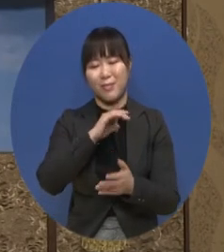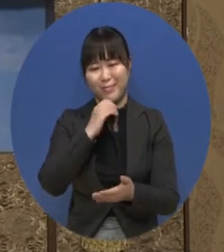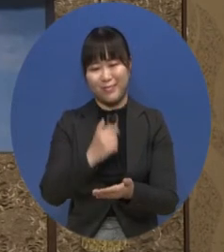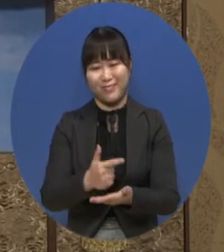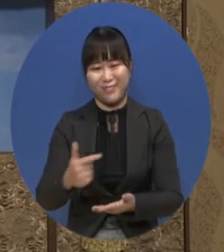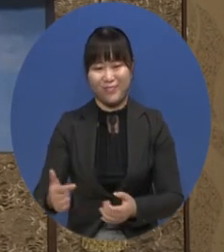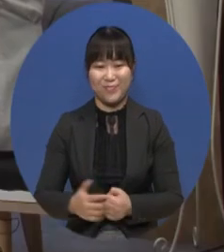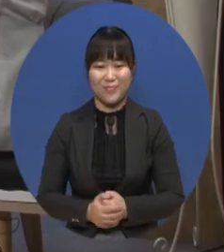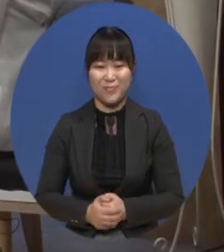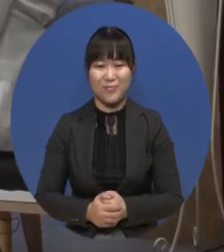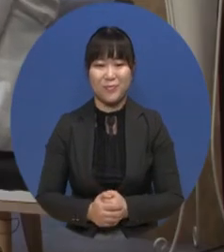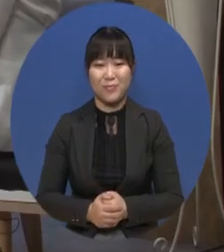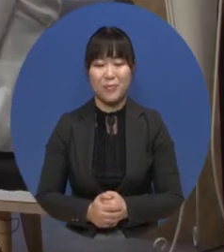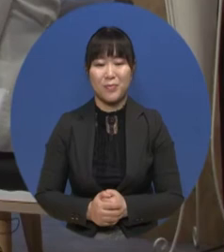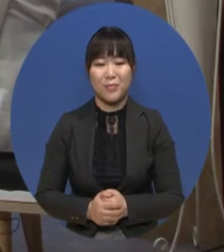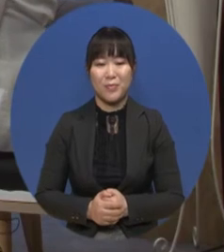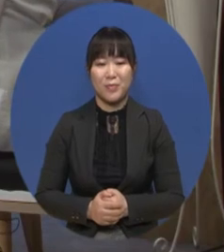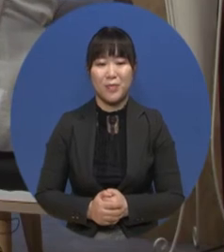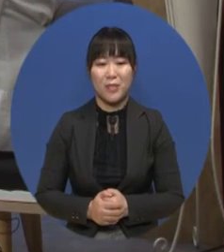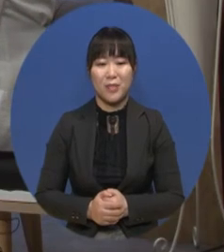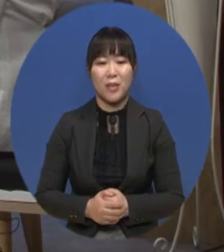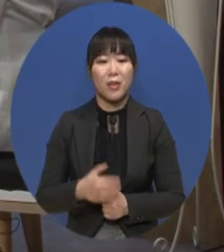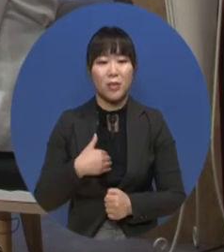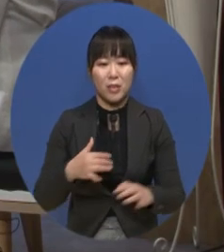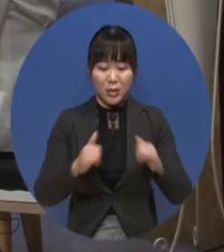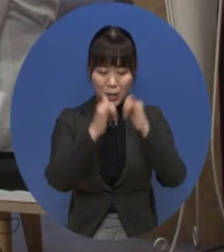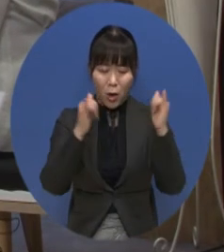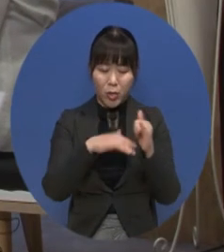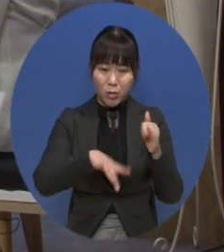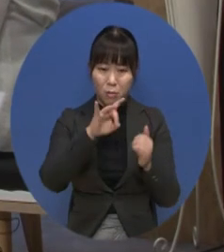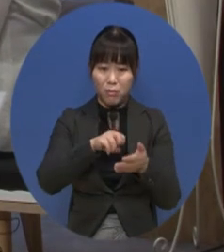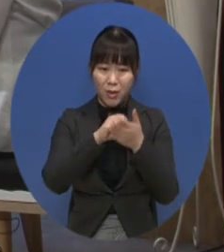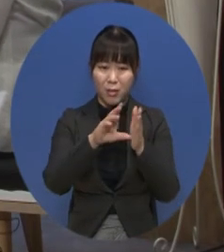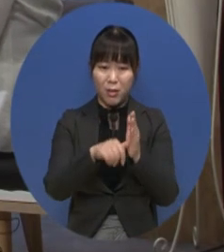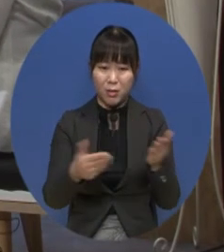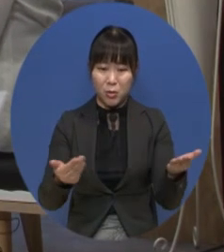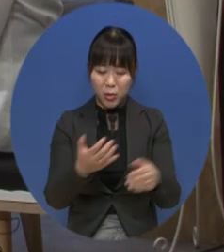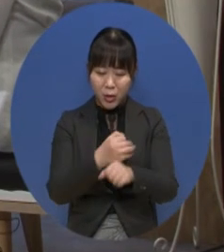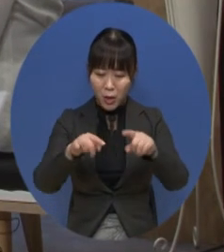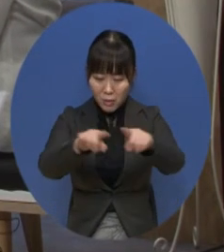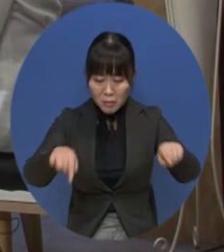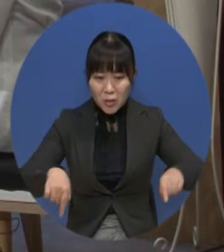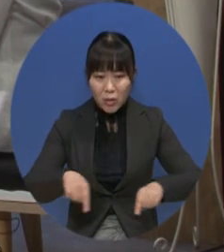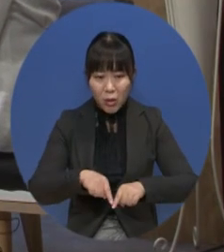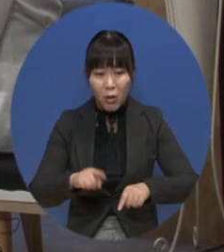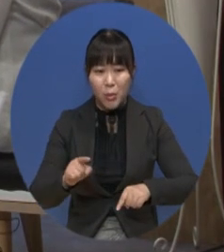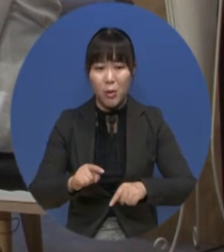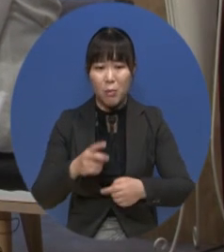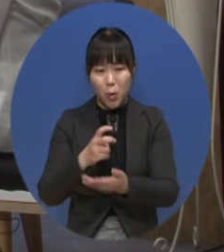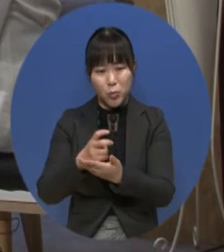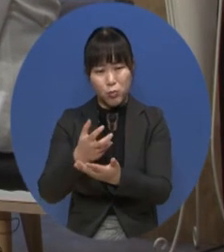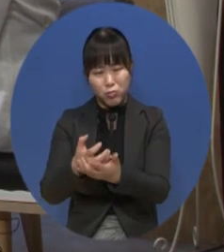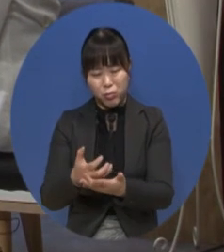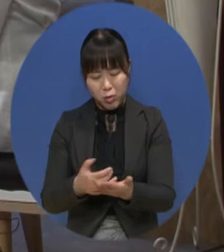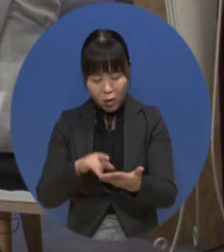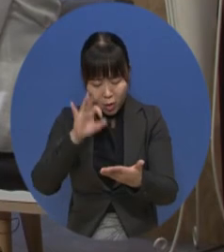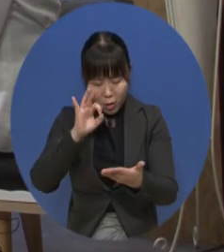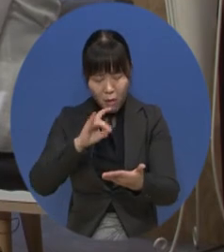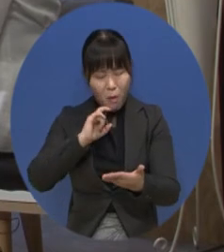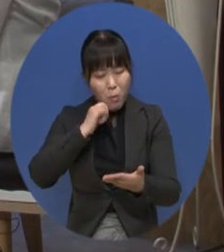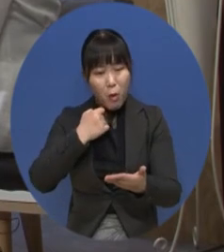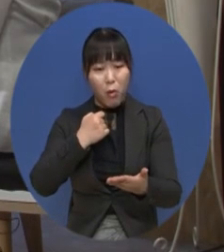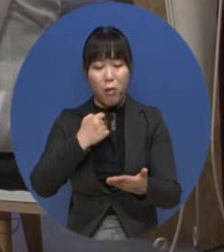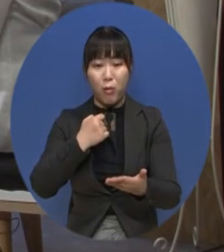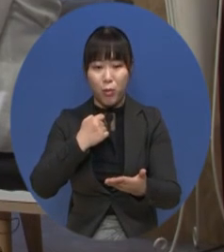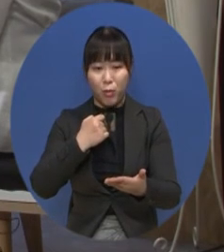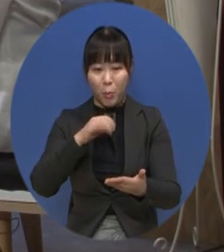못해요. 그러니까. 네, 저도 네. 그 사회초년생 때 그렇죠? 근로계약서라든지 그런 법적 문서들은 굉장히 맞아요. 어렵잖아요. 그